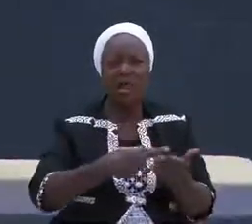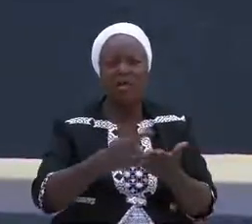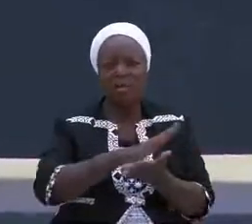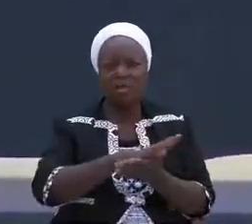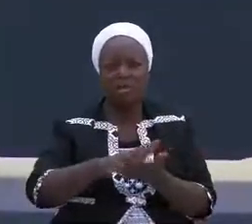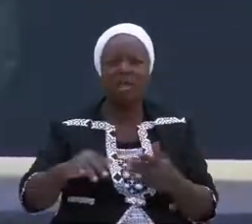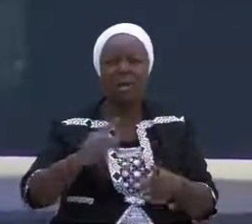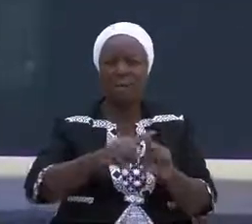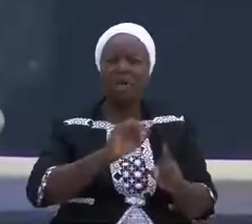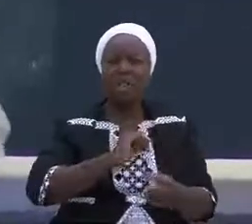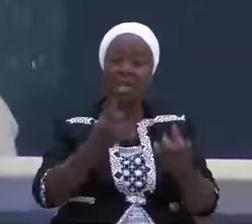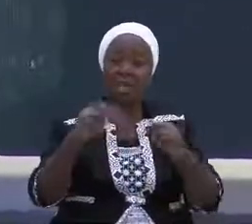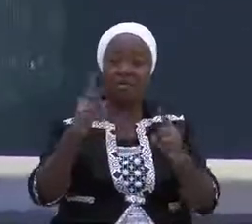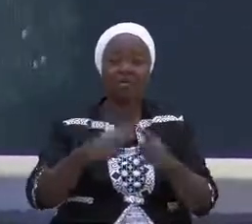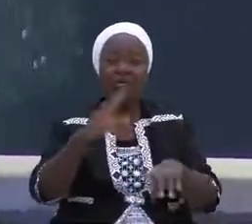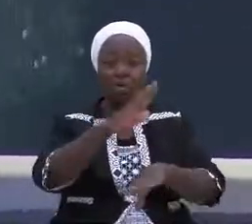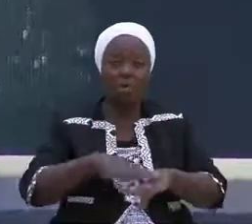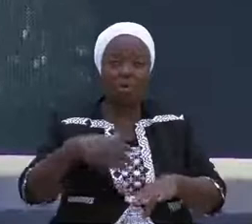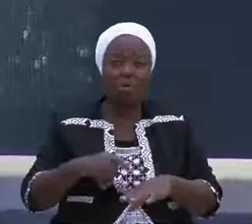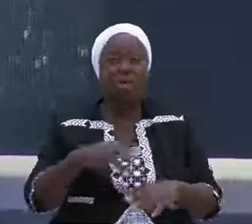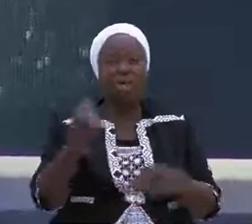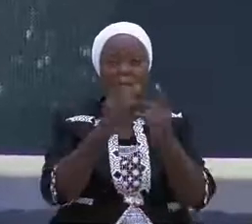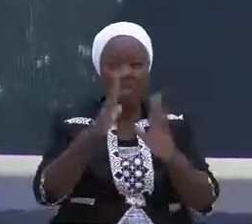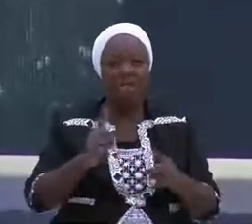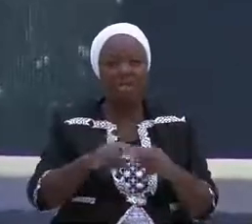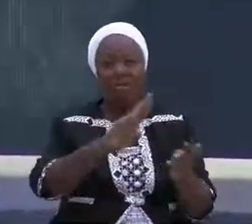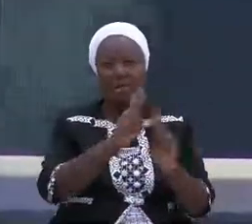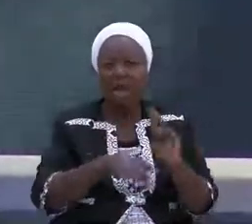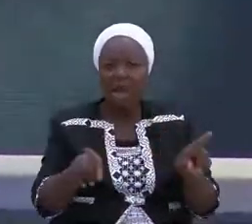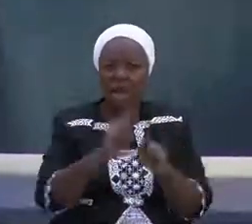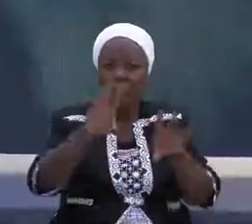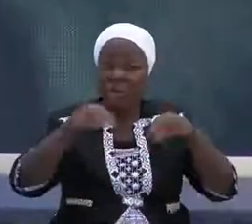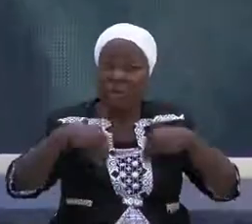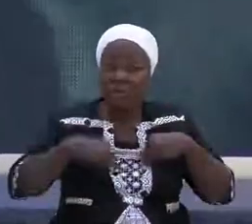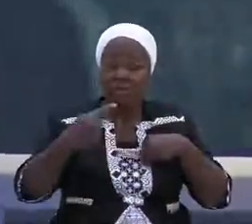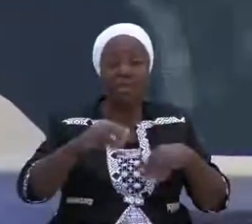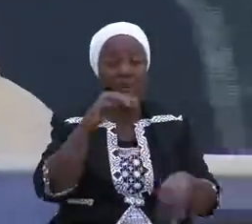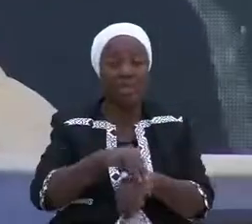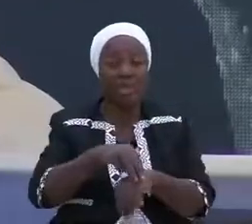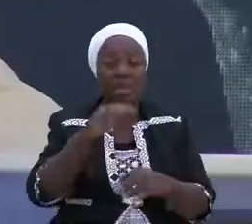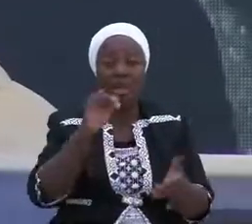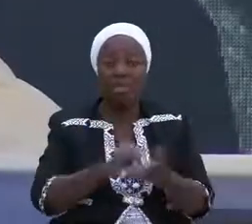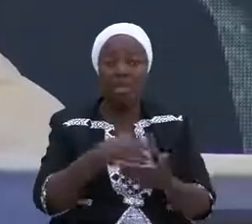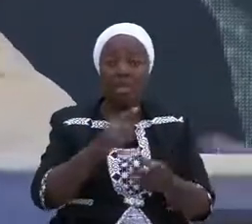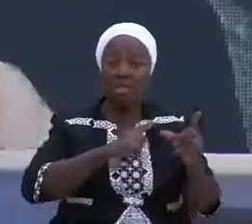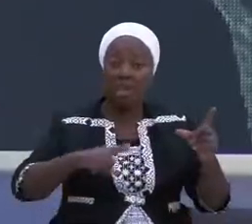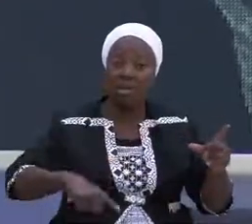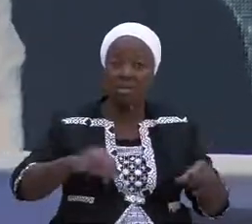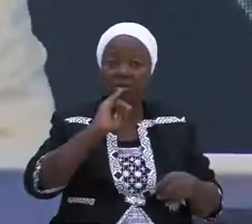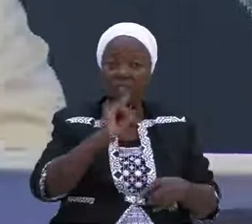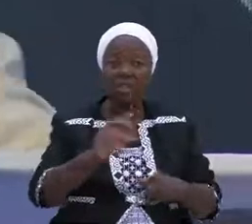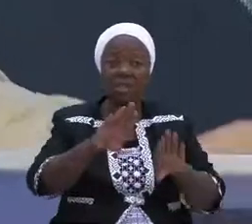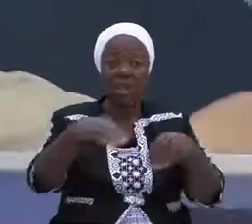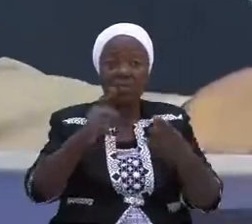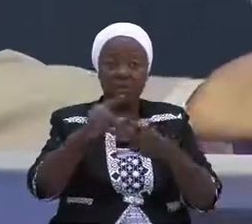les pécheurs à la repentance. Comme tu acceptes le message que le Seigneur te donne ce